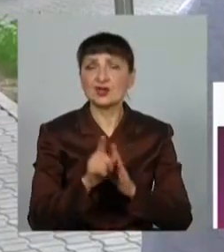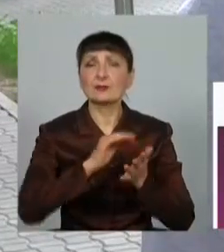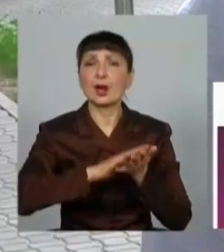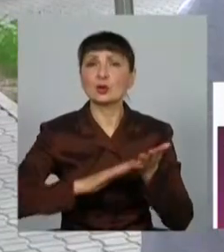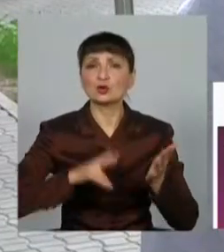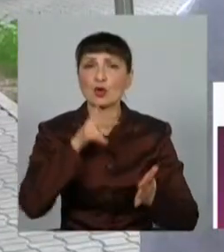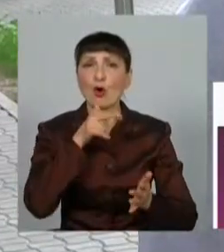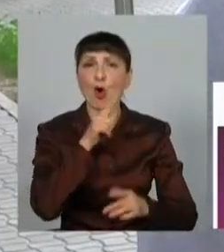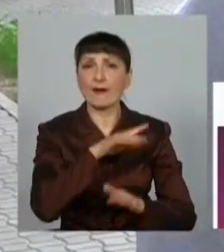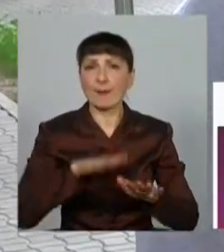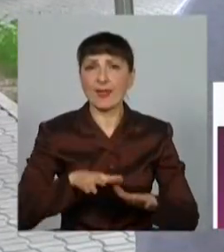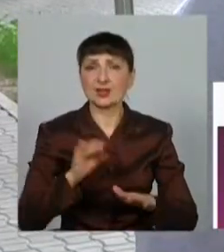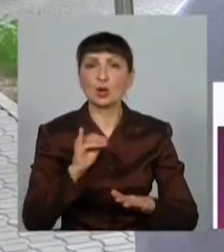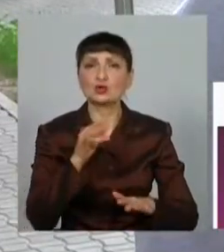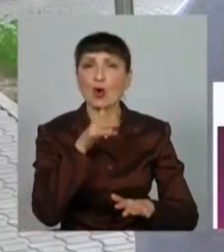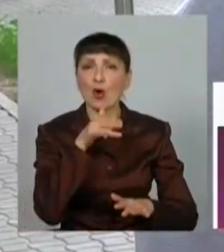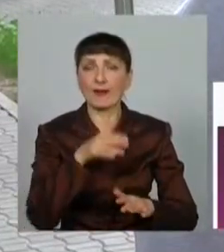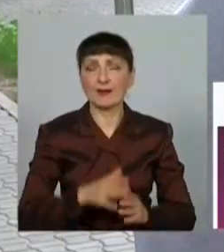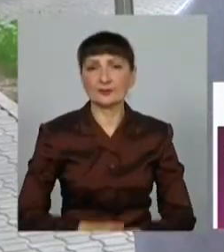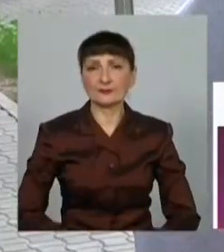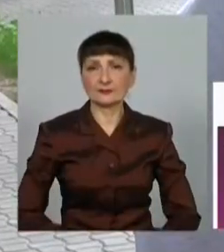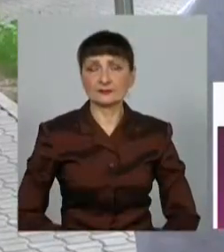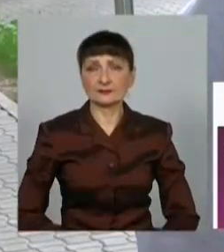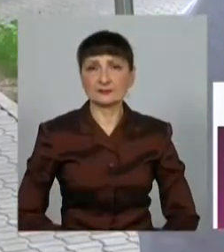продолжить в Корее, Южной Корее.